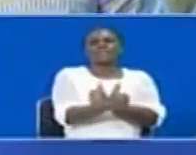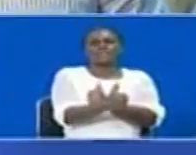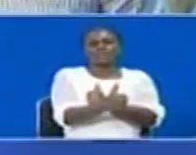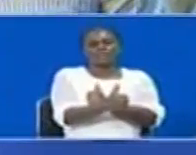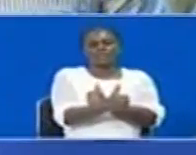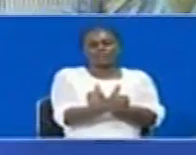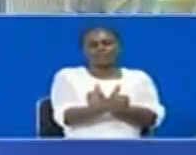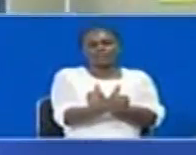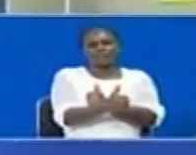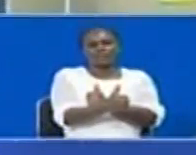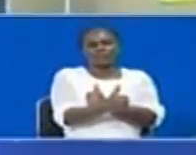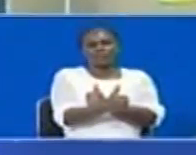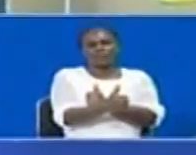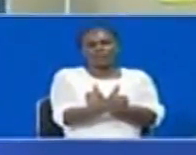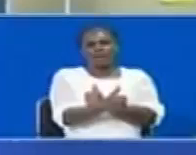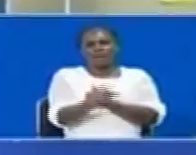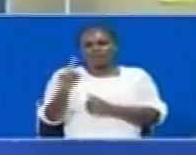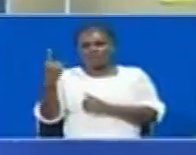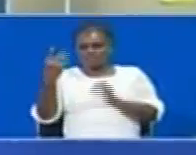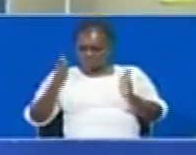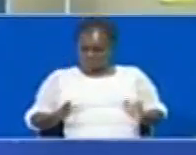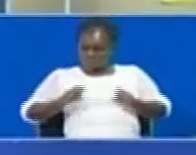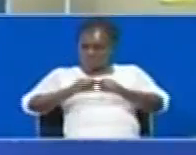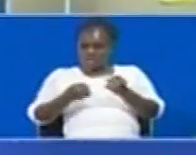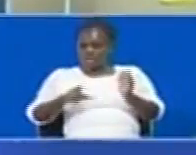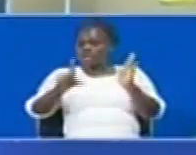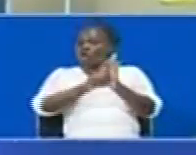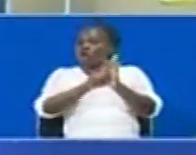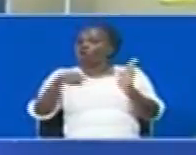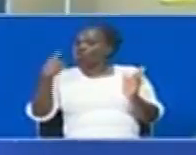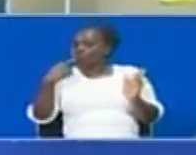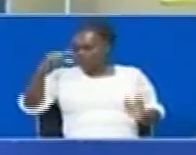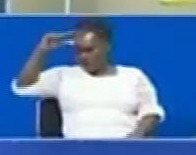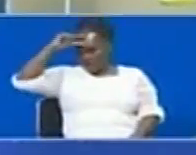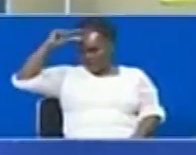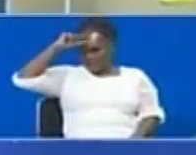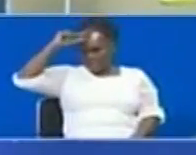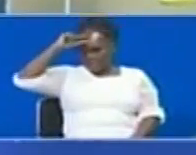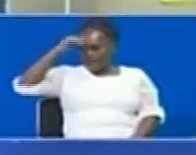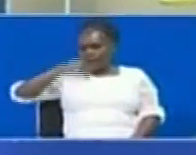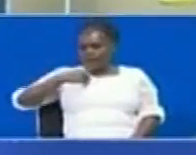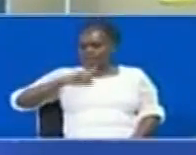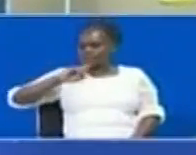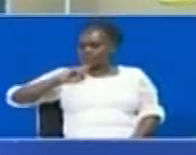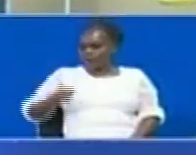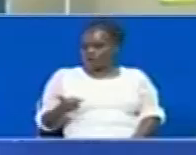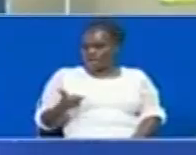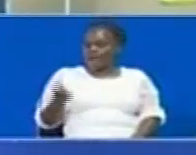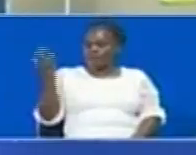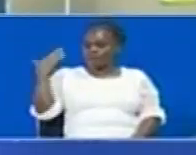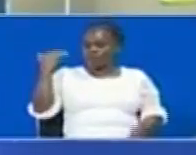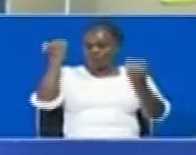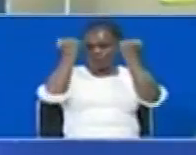amesema. Mtu wa kwanza kuvunja sheria alikuwa ni serikali, kwa sababu kulikuwa na ile ruling au maagizo ya mahakama